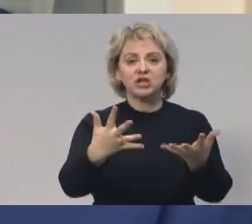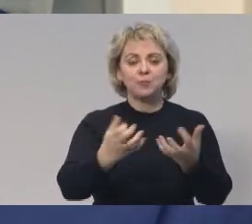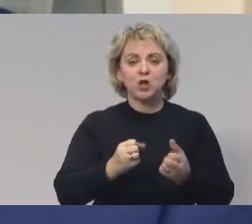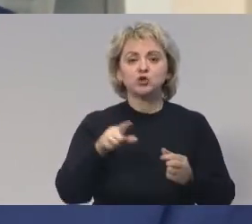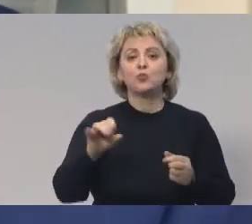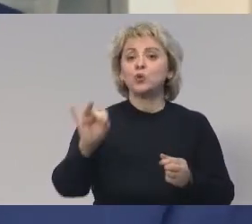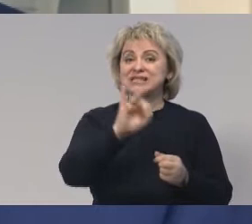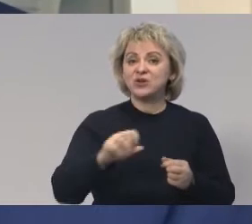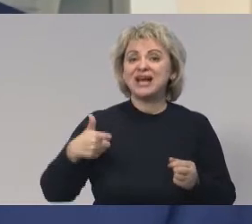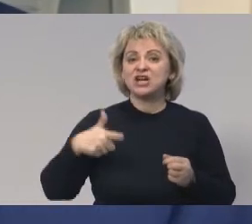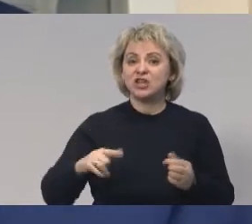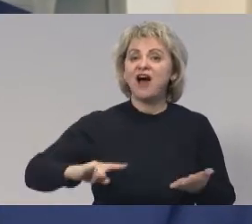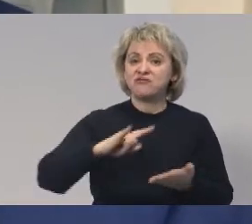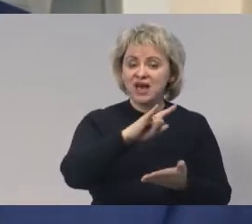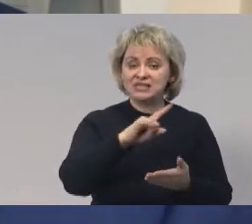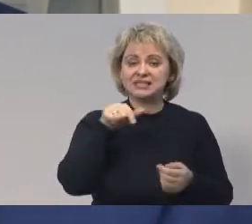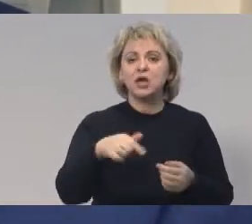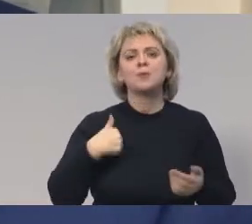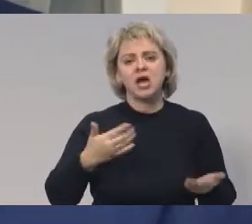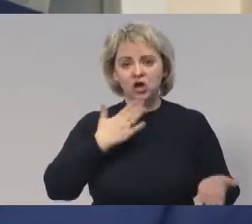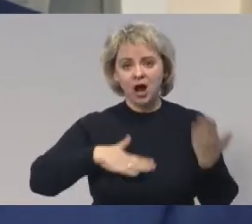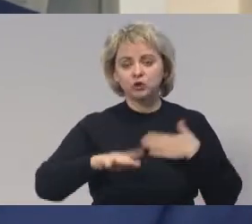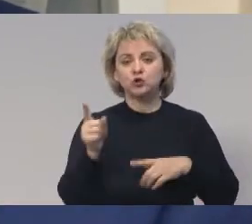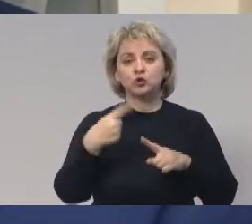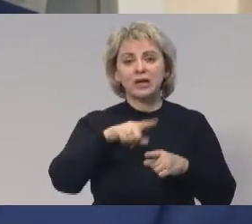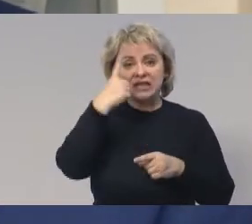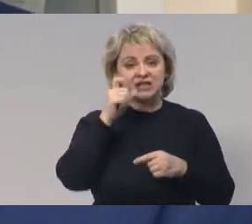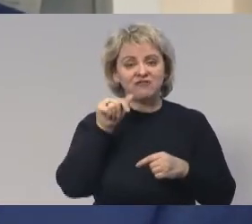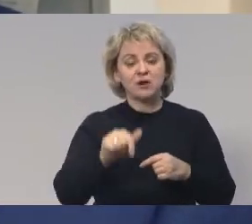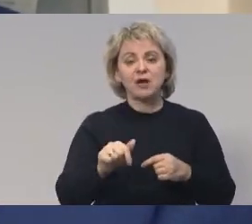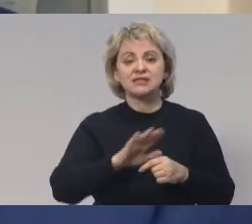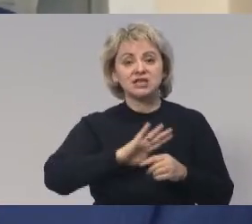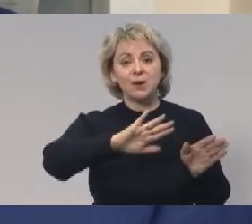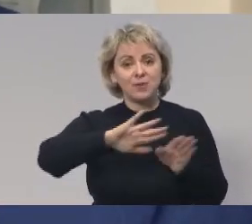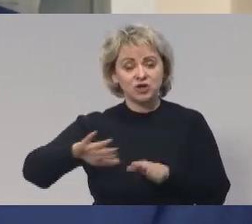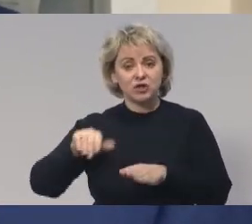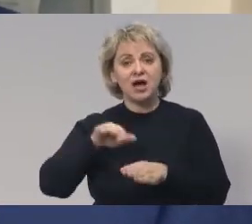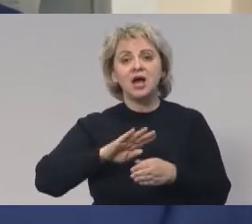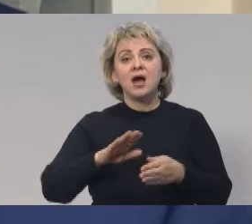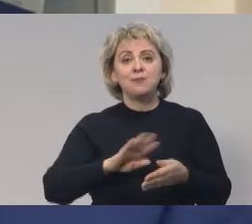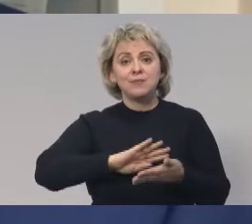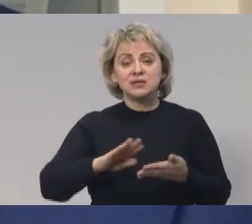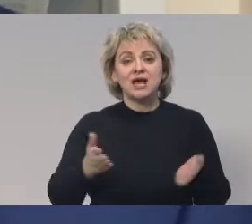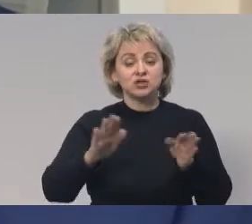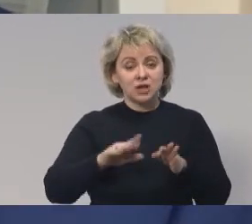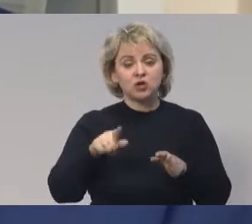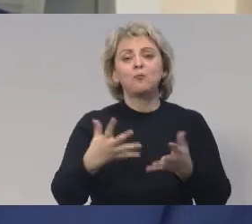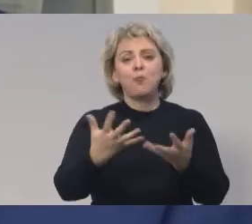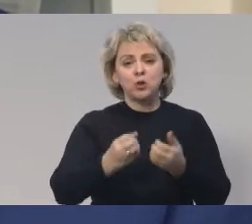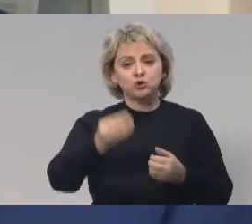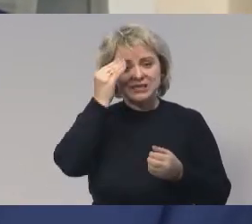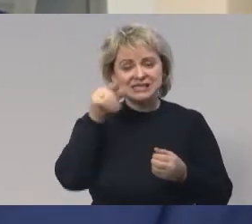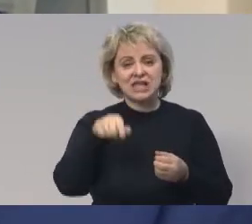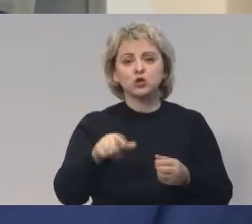по истории гражданской авиации. И мы рады, что эта информация не прошла для них бесследно, что полученные